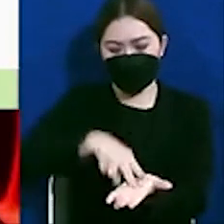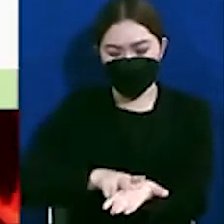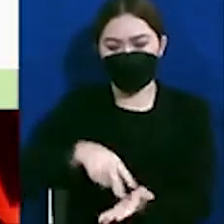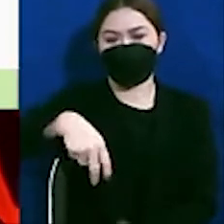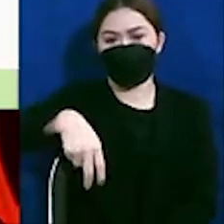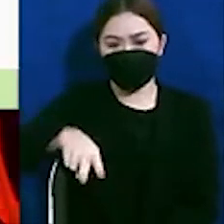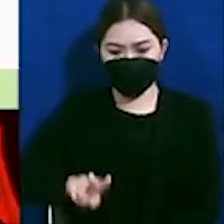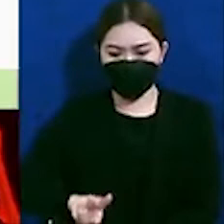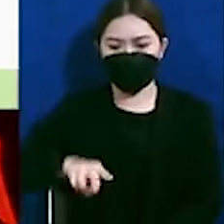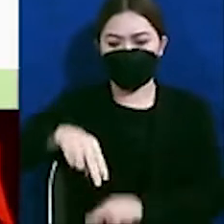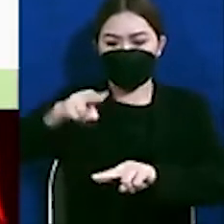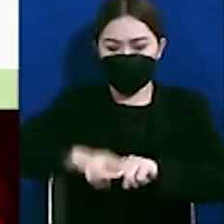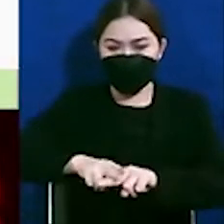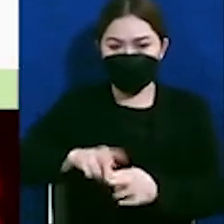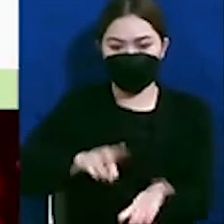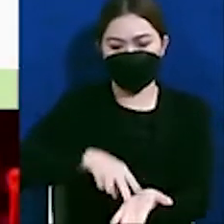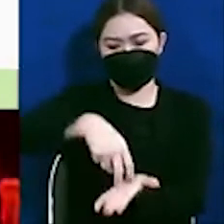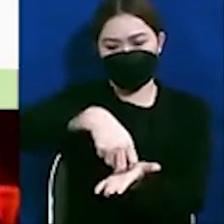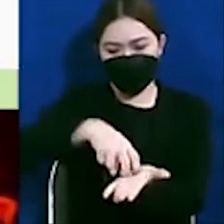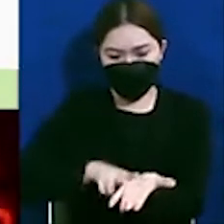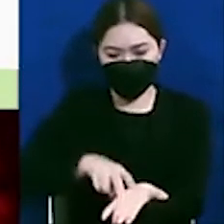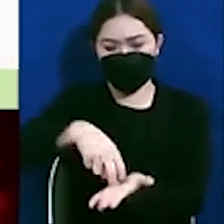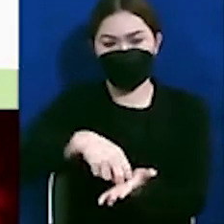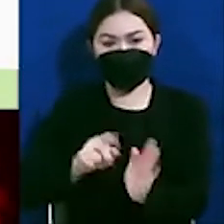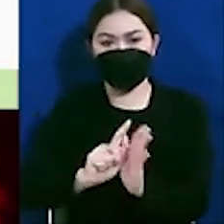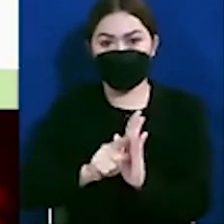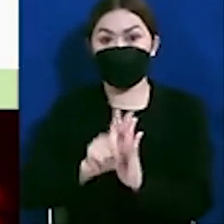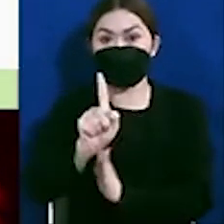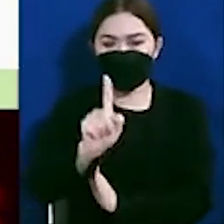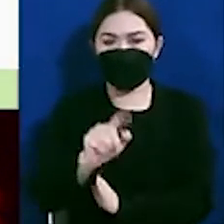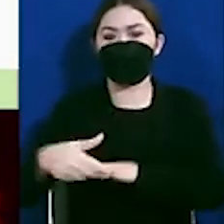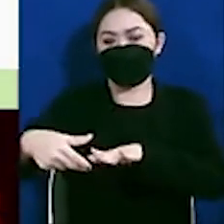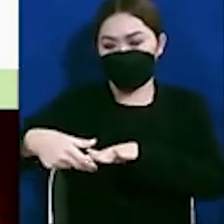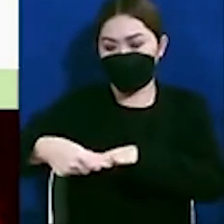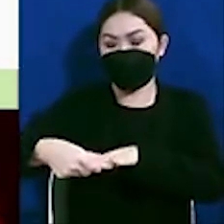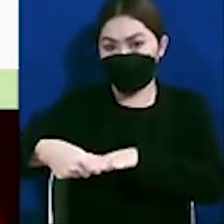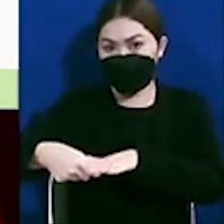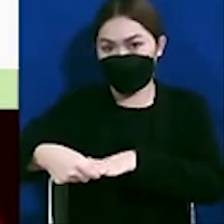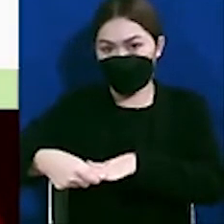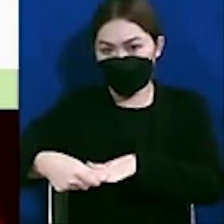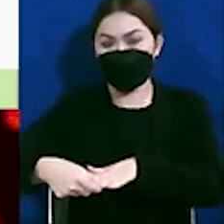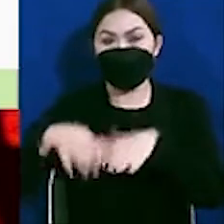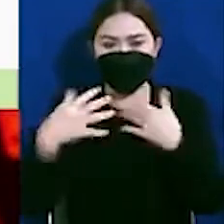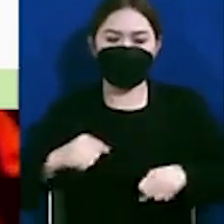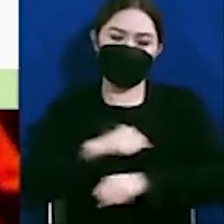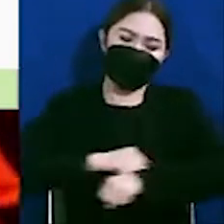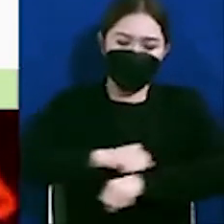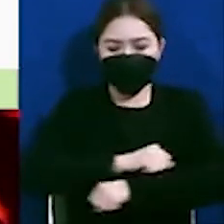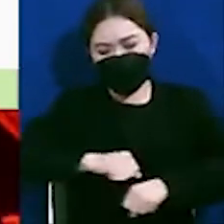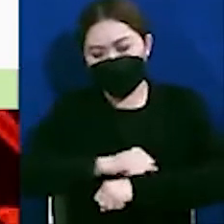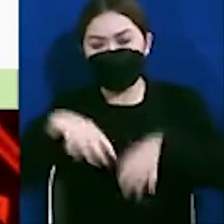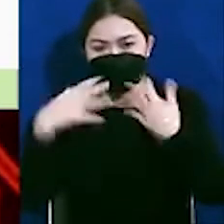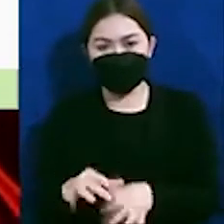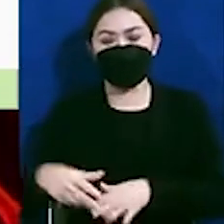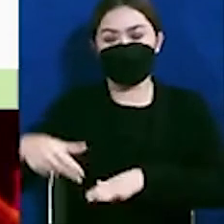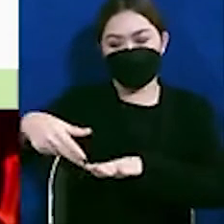นะครับก่อนจะออกกำลังกายลูกนั่งเนี่ย 1นาทีเนี่ยเราขอวัดออกซิเจนก่อนนะครับแล้วก็ออกเสร็จวัดอีกทีนึง